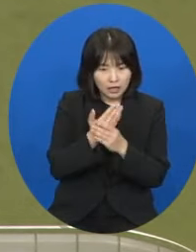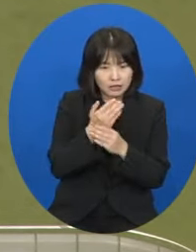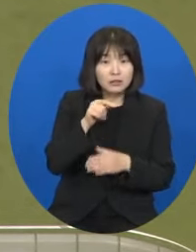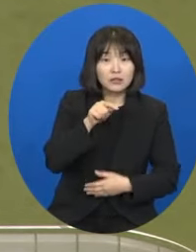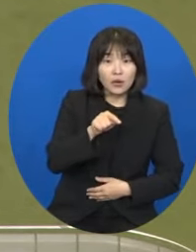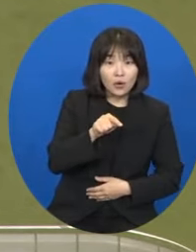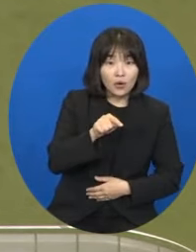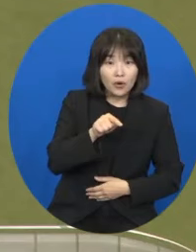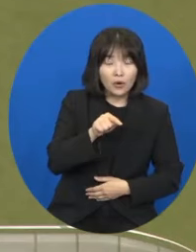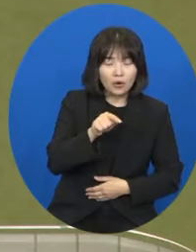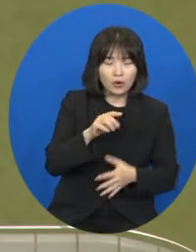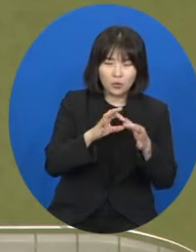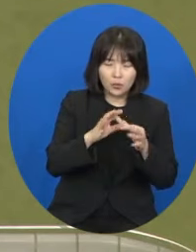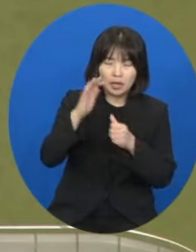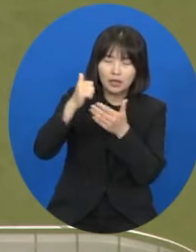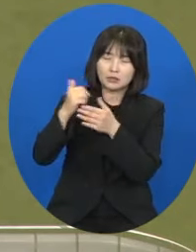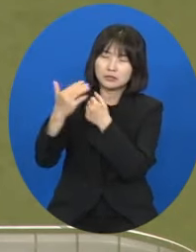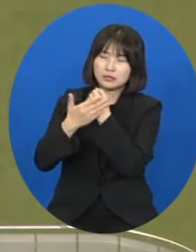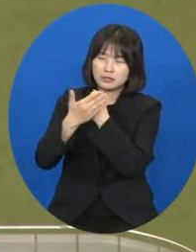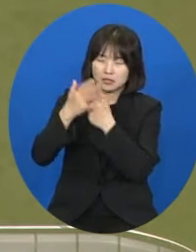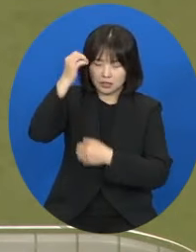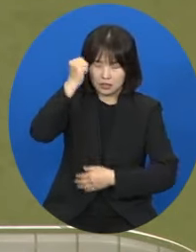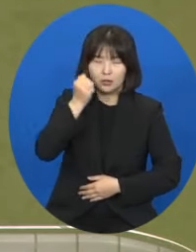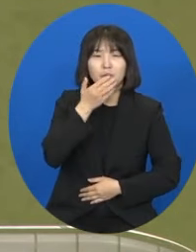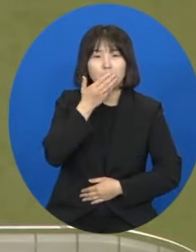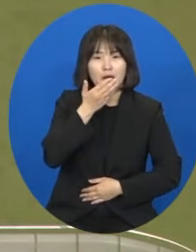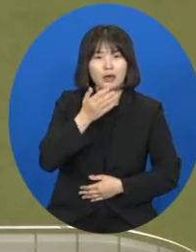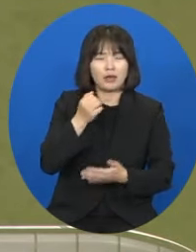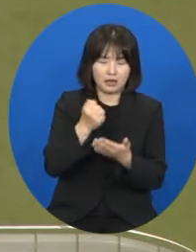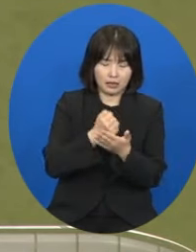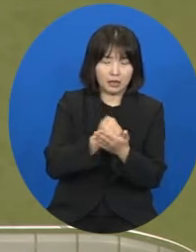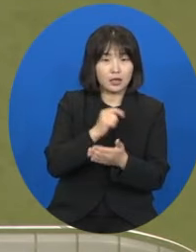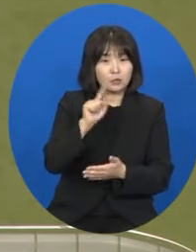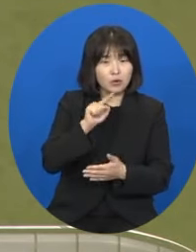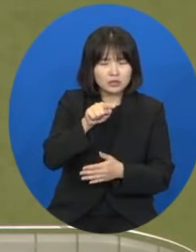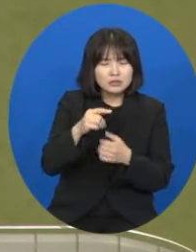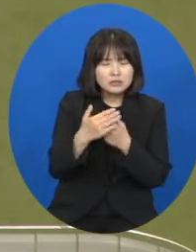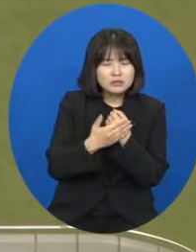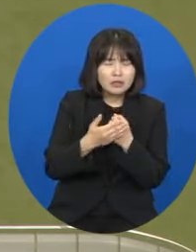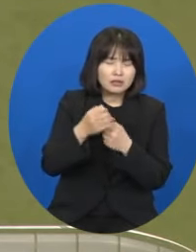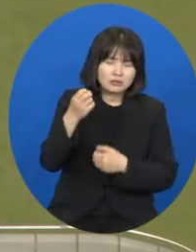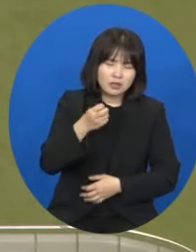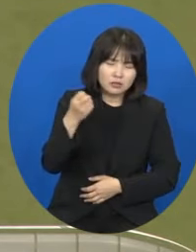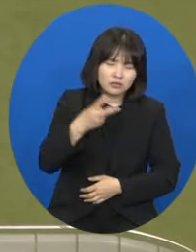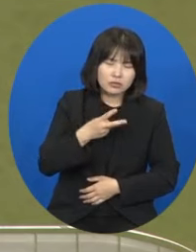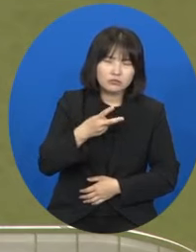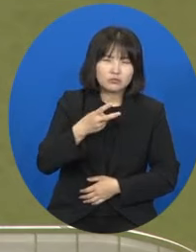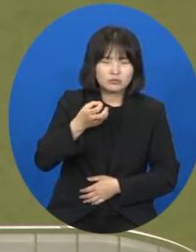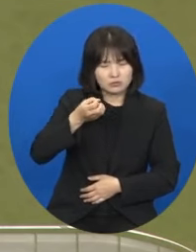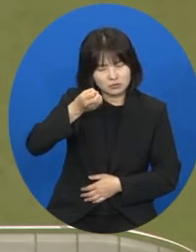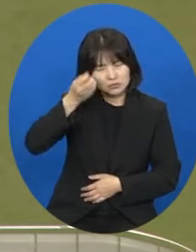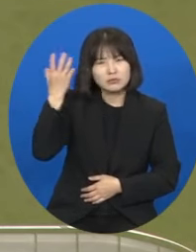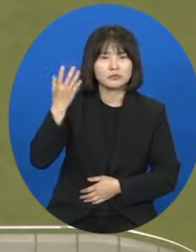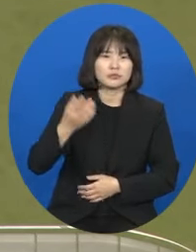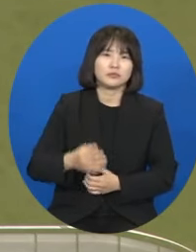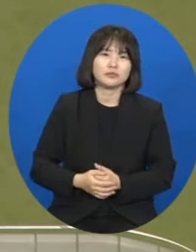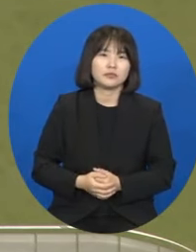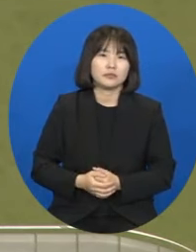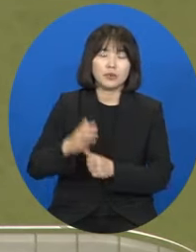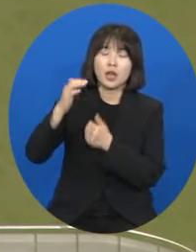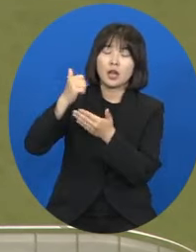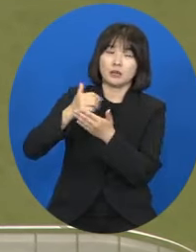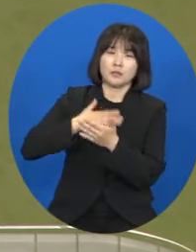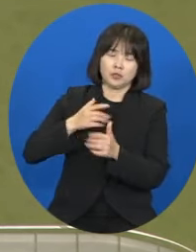하나님의 은혜를 기억하게 된다는 거예요. 안타까운 것은 그 은혜를 우리는 너무나 자주 잊어버린다는 겁니다. 하나님이